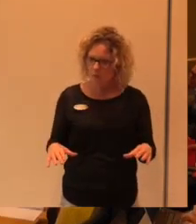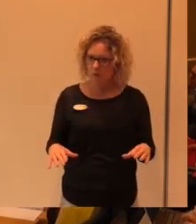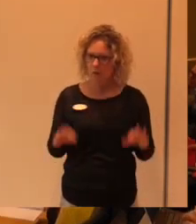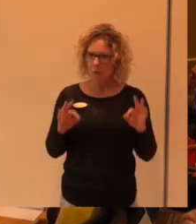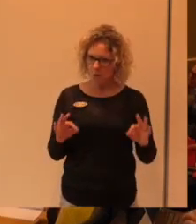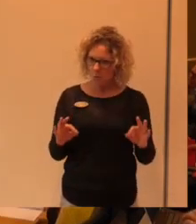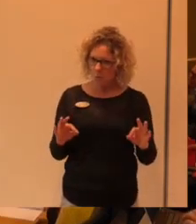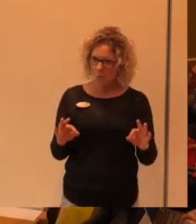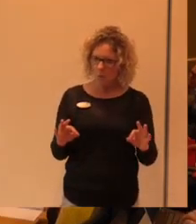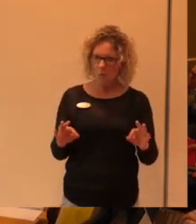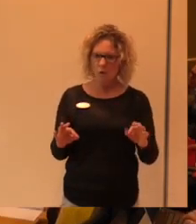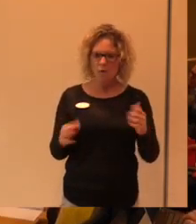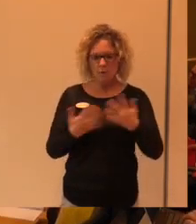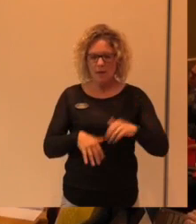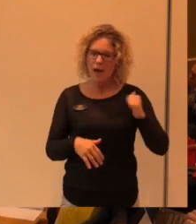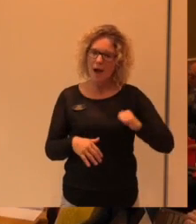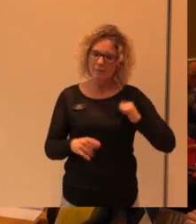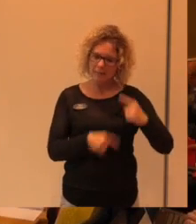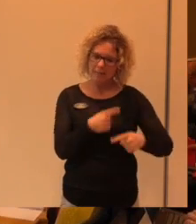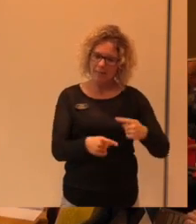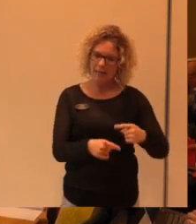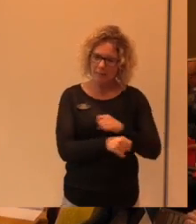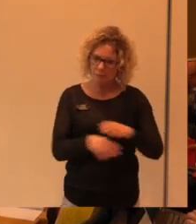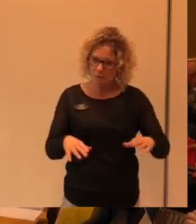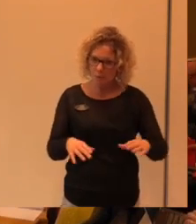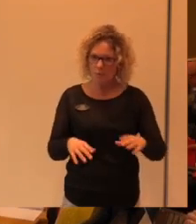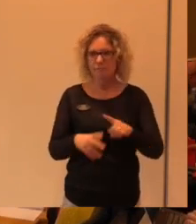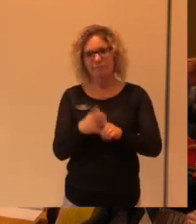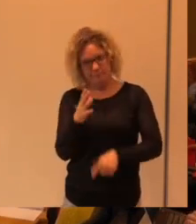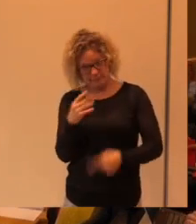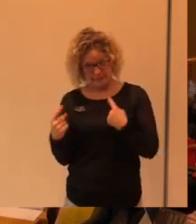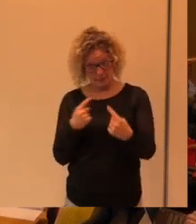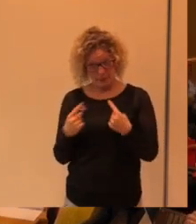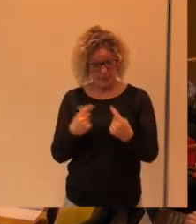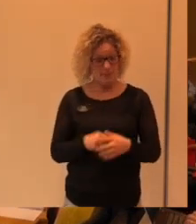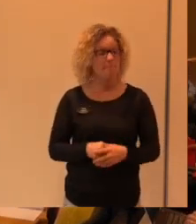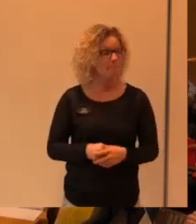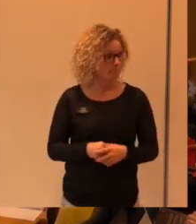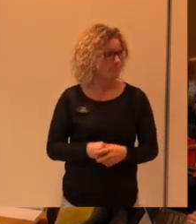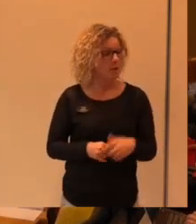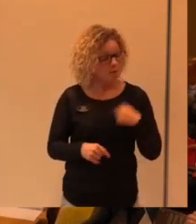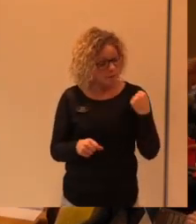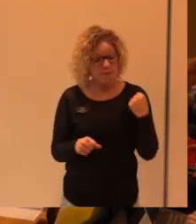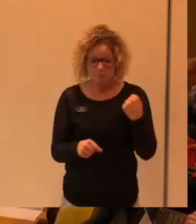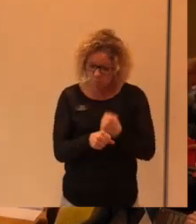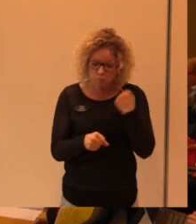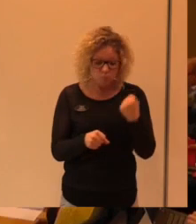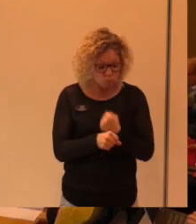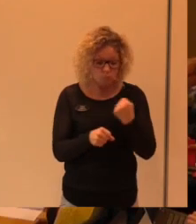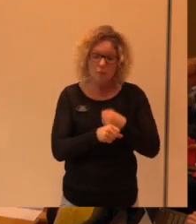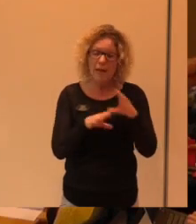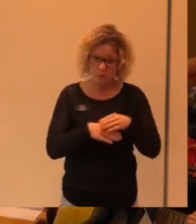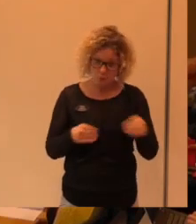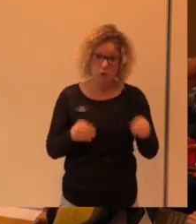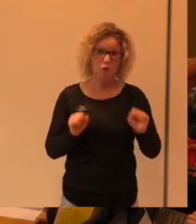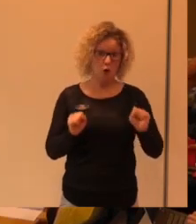funkar användargenererad information i den här kontexten? Sådana frågor då. Och vi håller på att bearbeta det resultatet och det